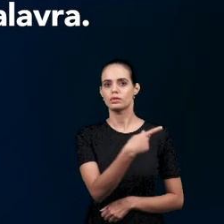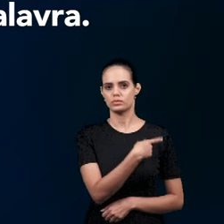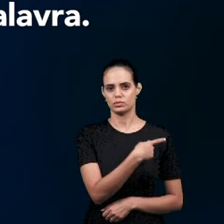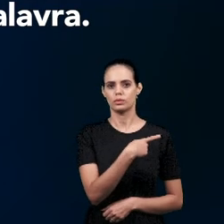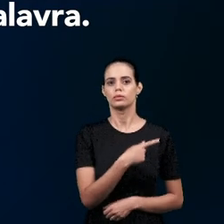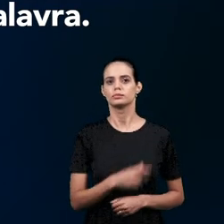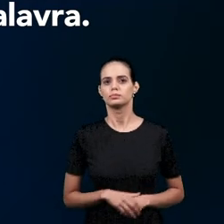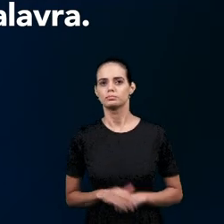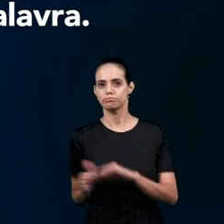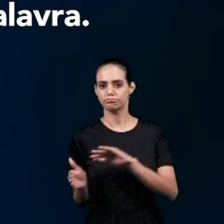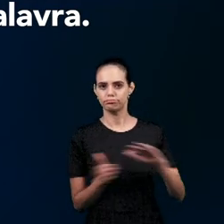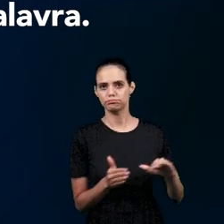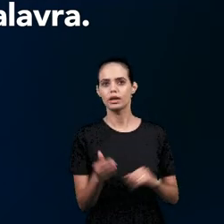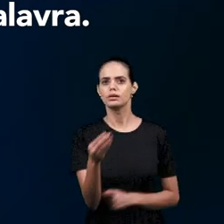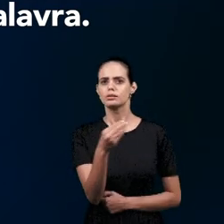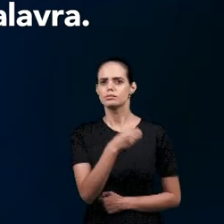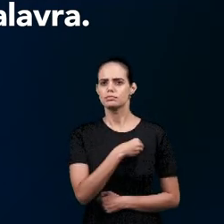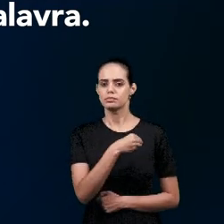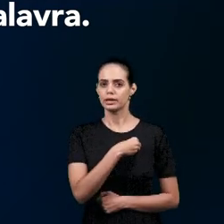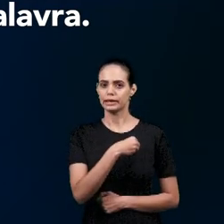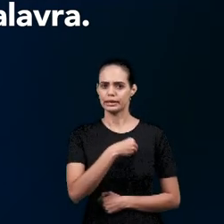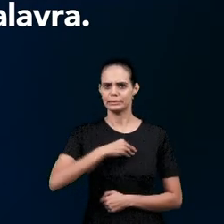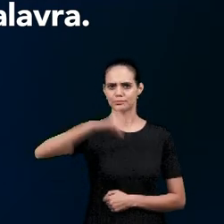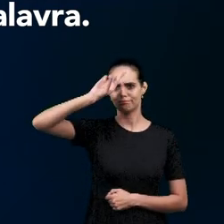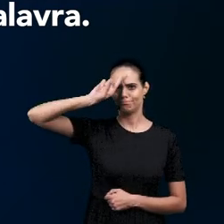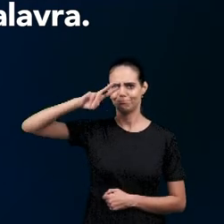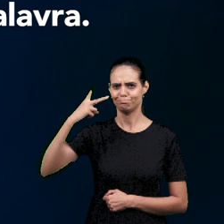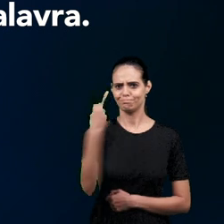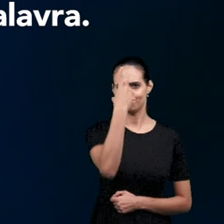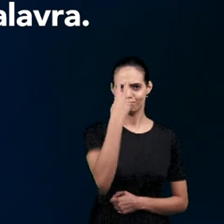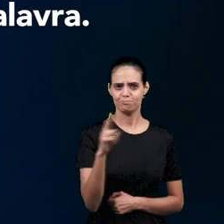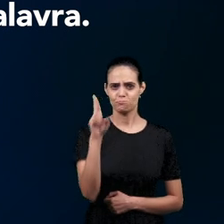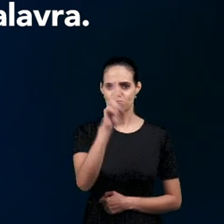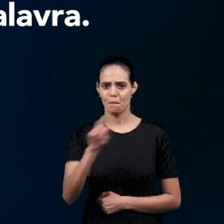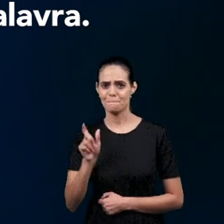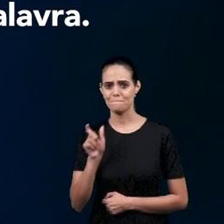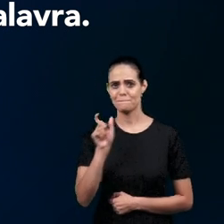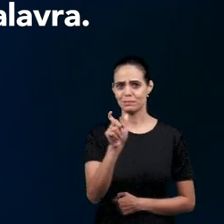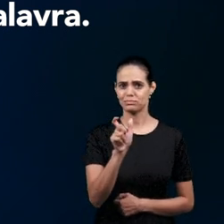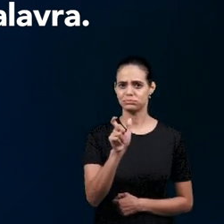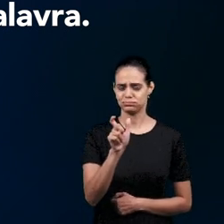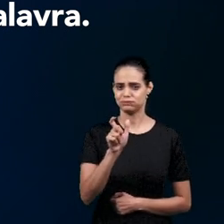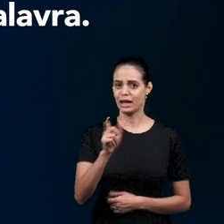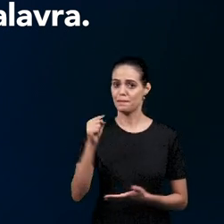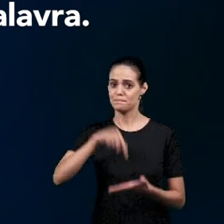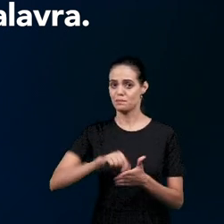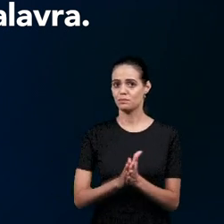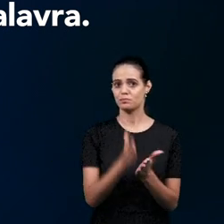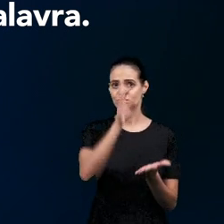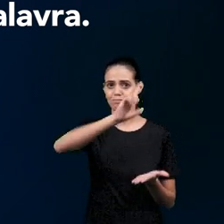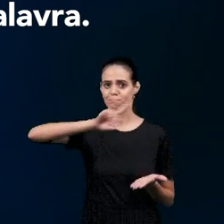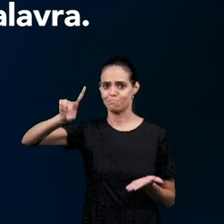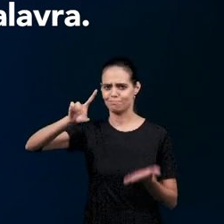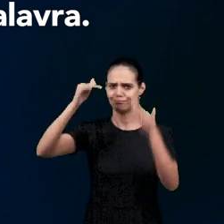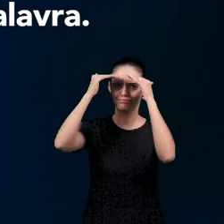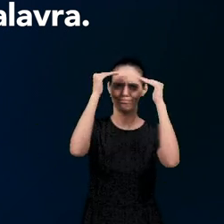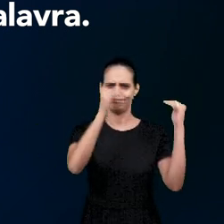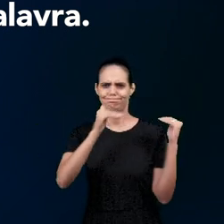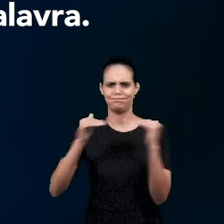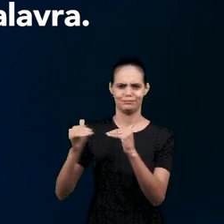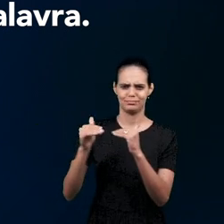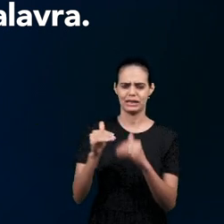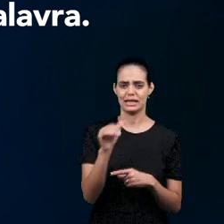de rébellion en utilisant la parole du Seigneur pour couvrir le péché de Simée par la désobéissance. Simée voulait le pardon de